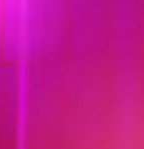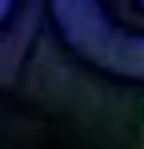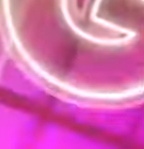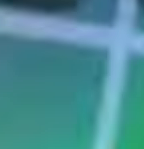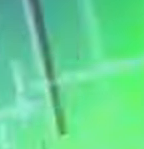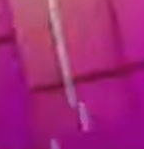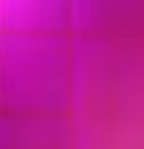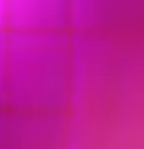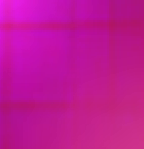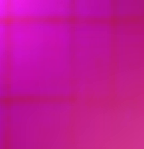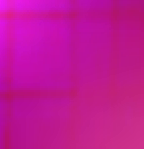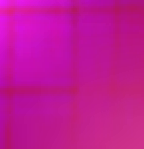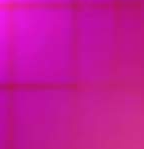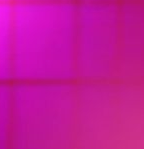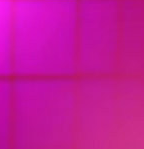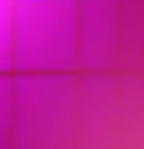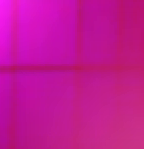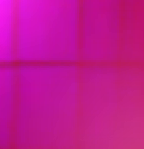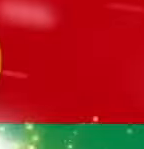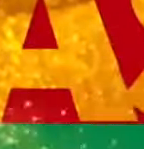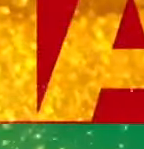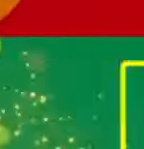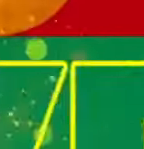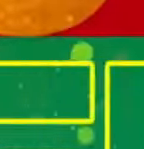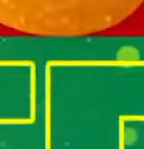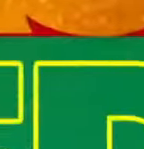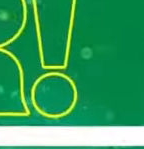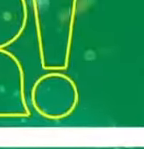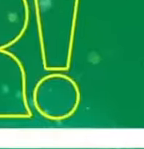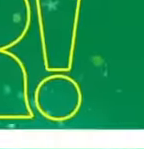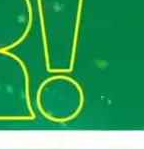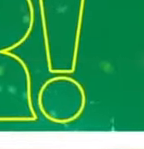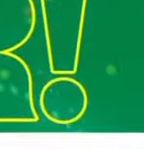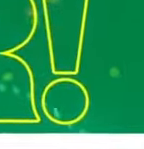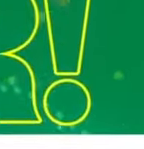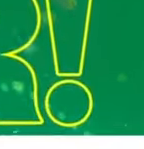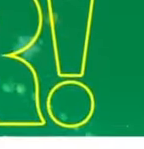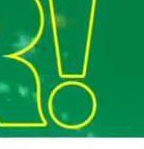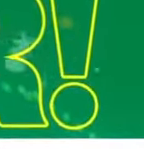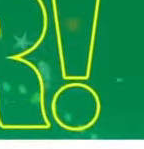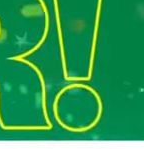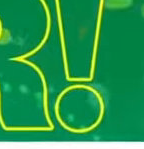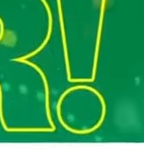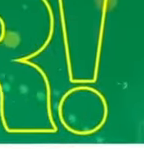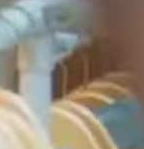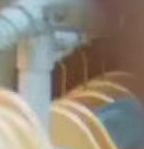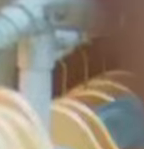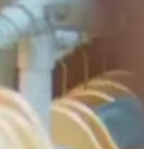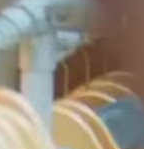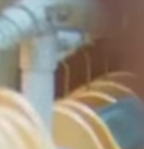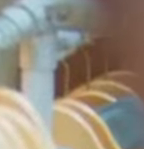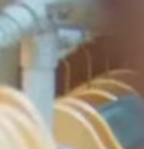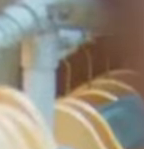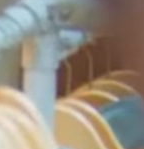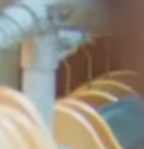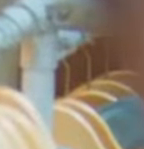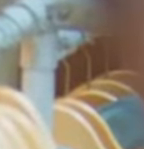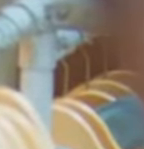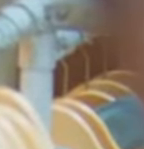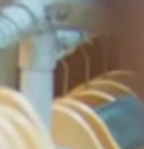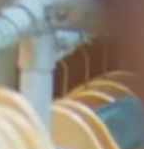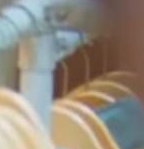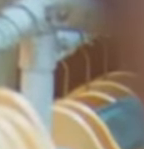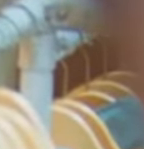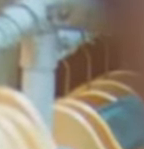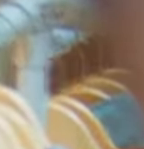Sunday, 6:35 p.m. Dahil ramdam na ang Pasko every weekend. Gusto ko po kasi memorable po yung